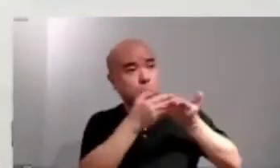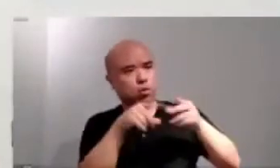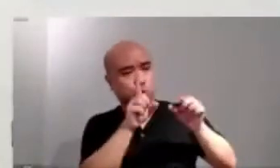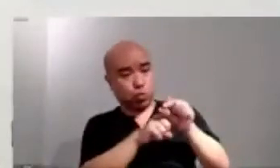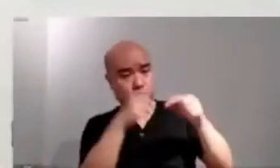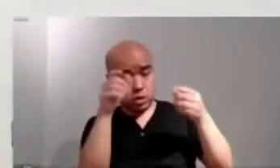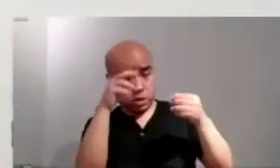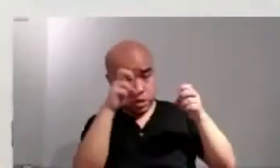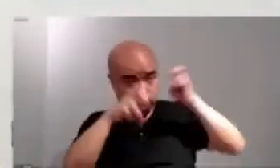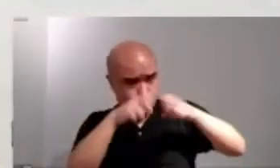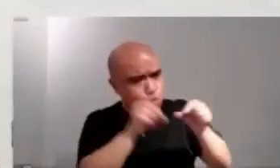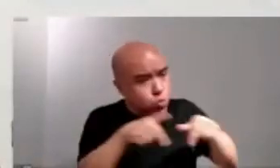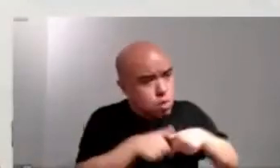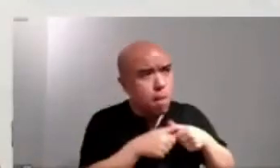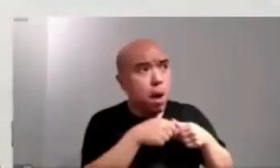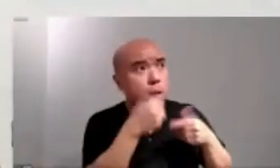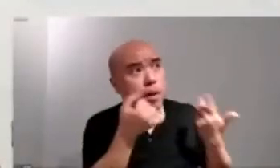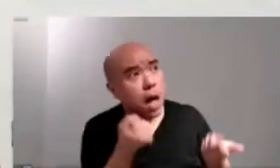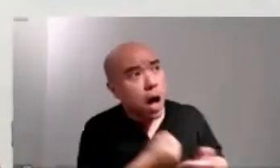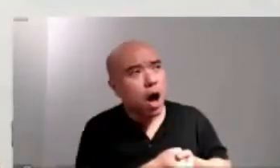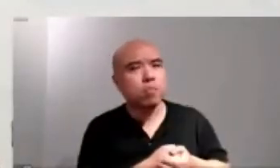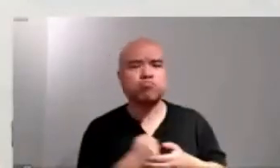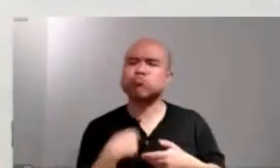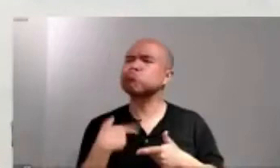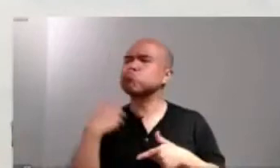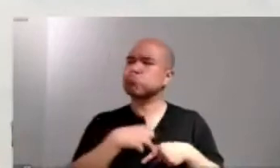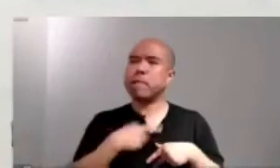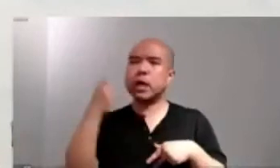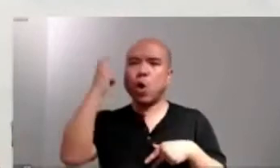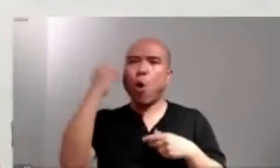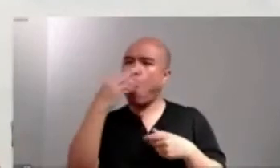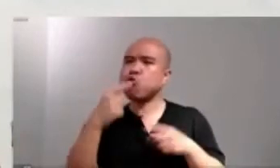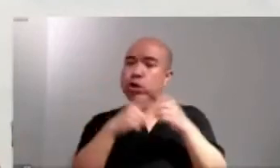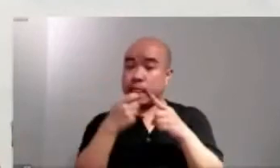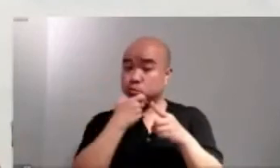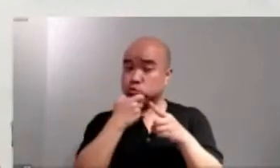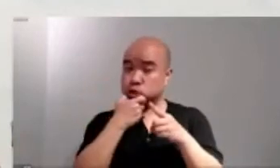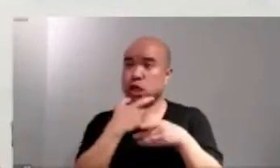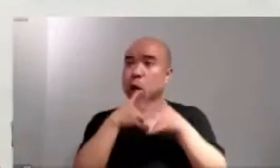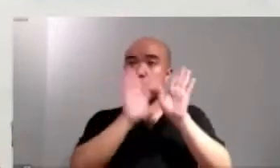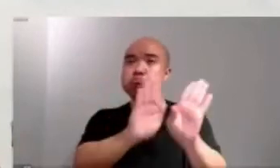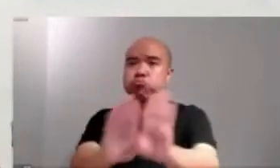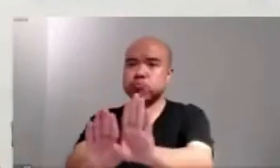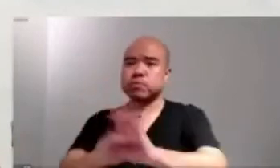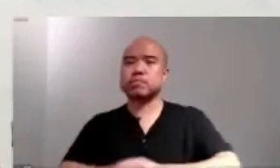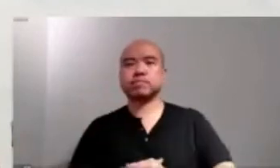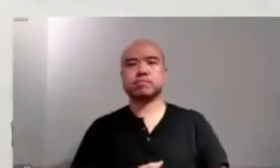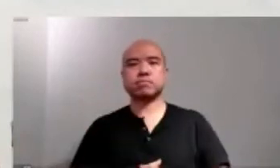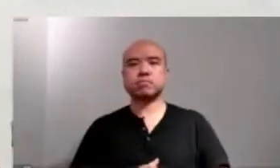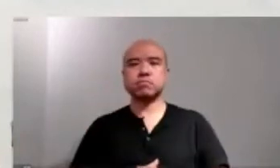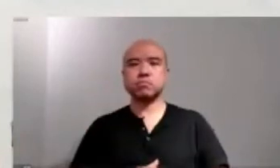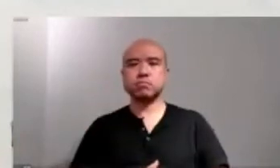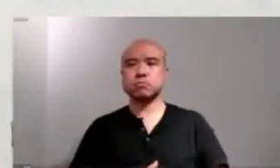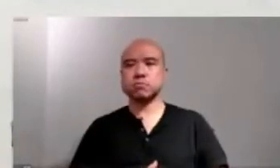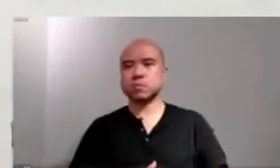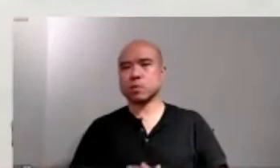面喎。所以我覺得咧，香港人真係好中意做善事，大家都會為咗香港著想。同埋另外我又